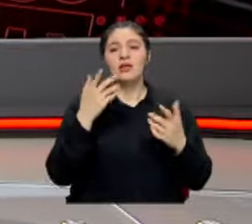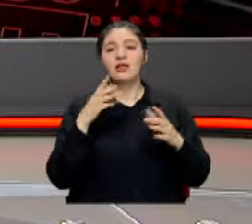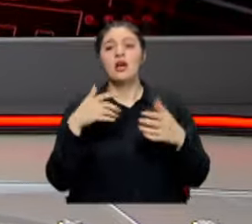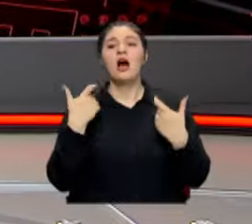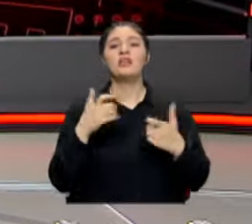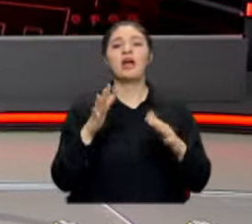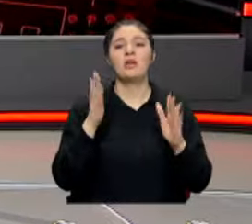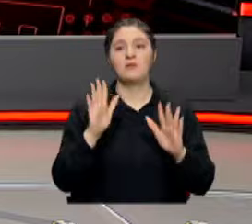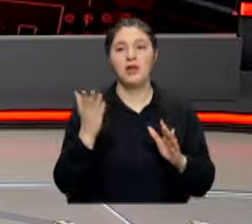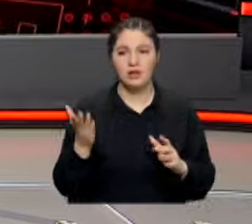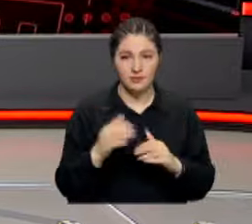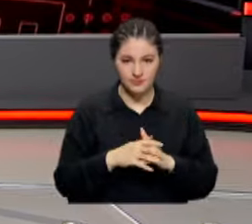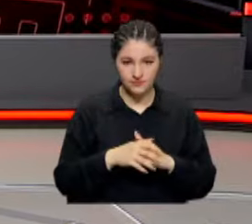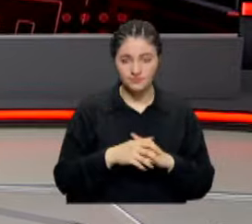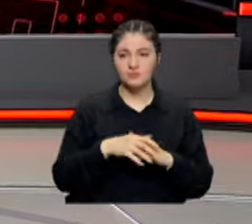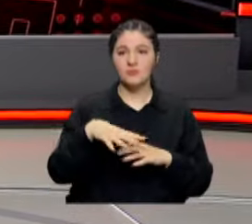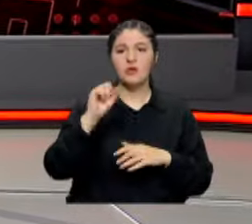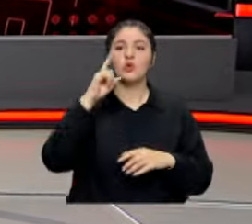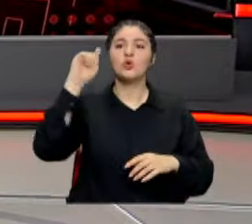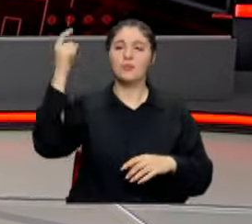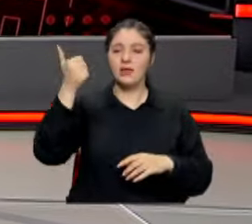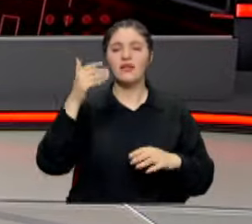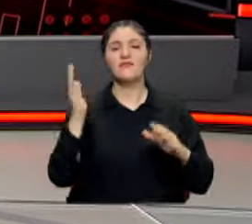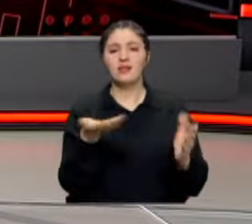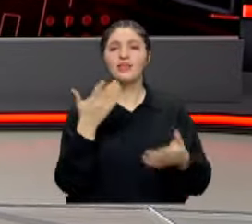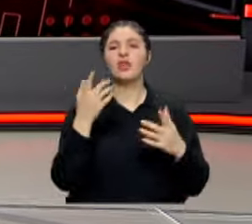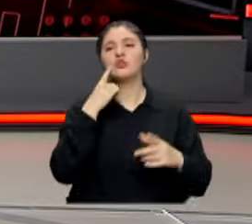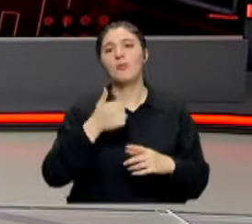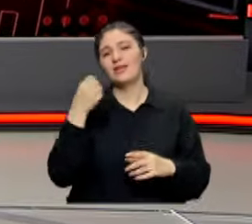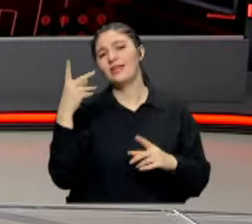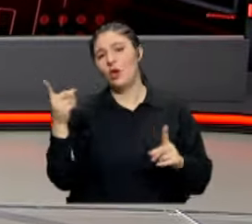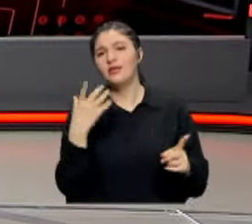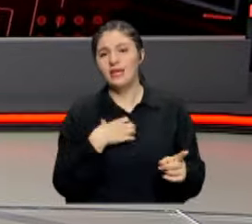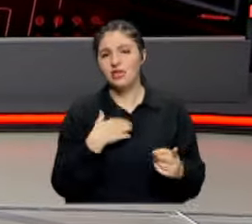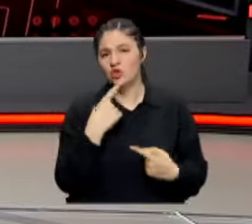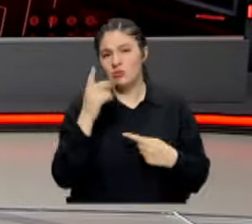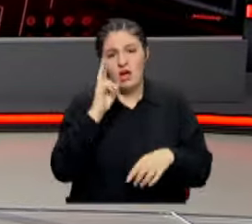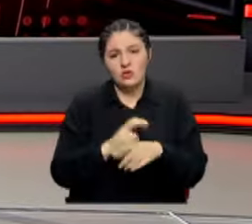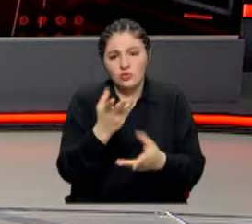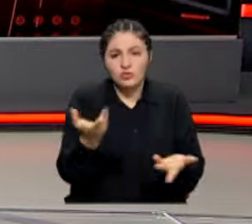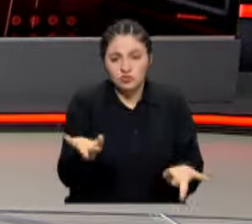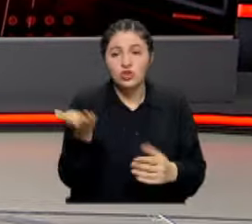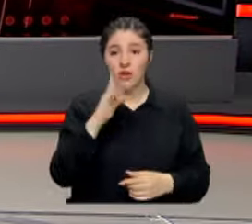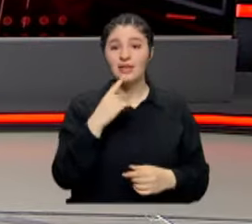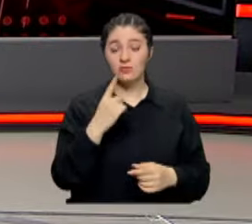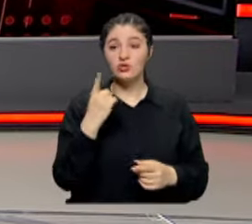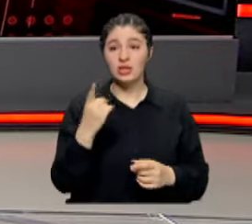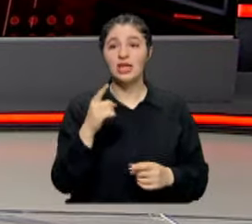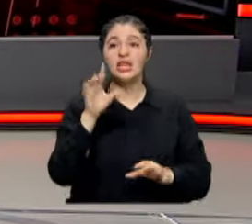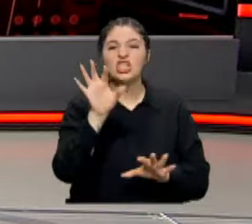garip kaldı. Merkezi hükümet filan işte Cumhurbaşkanı Erdoğan'ın dediklerini hatırlıyorsunuz. Sonra da demişti